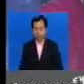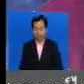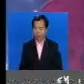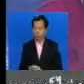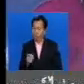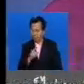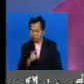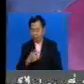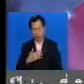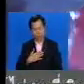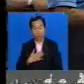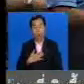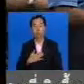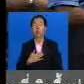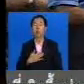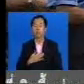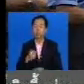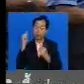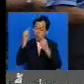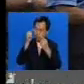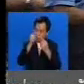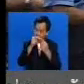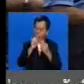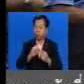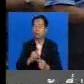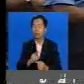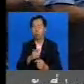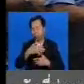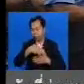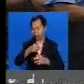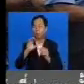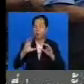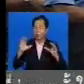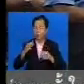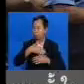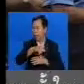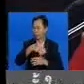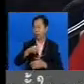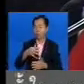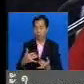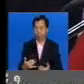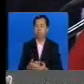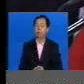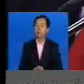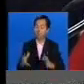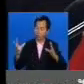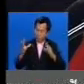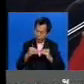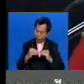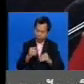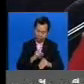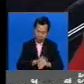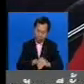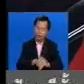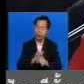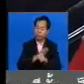การต่อต้านระบอบอมาตยาธิปไตยและขับไล่รัฐบาลชุดปัจจุบันซึ่งรูปแบบของการชุมนุมจะไม่ยืดเยื้